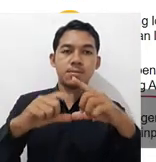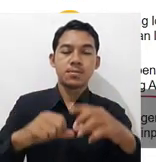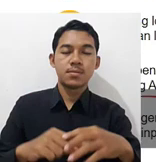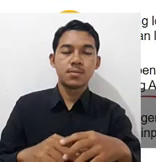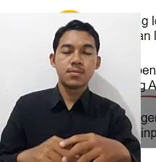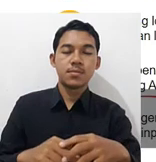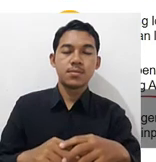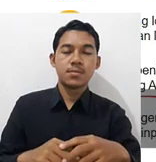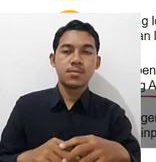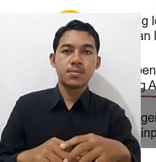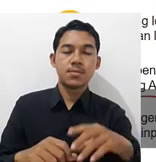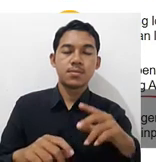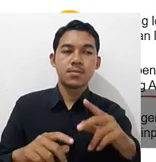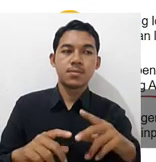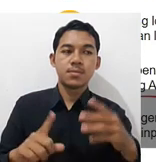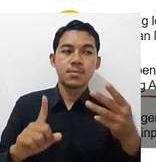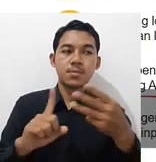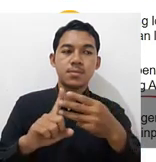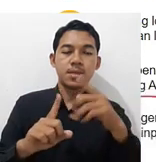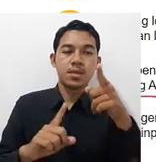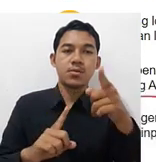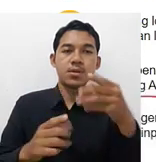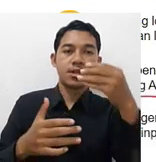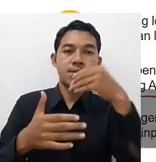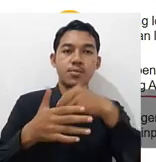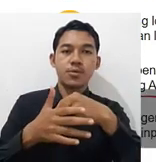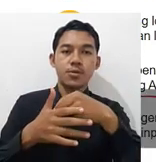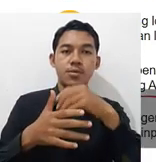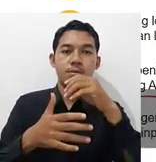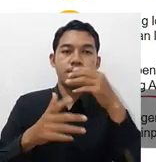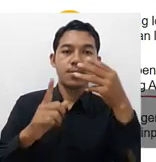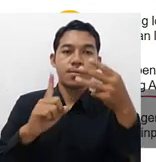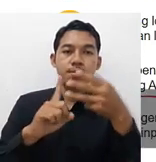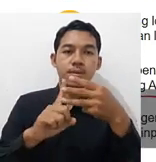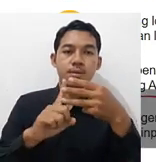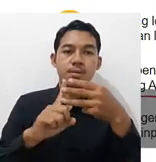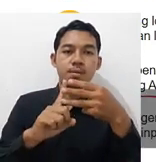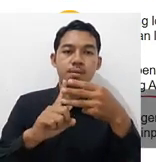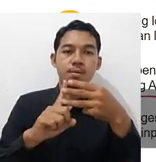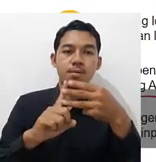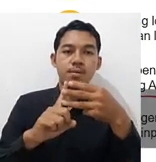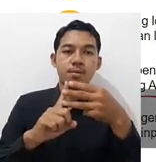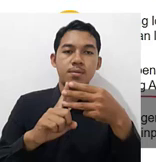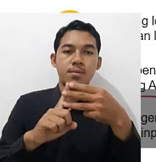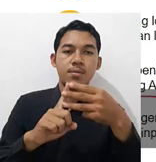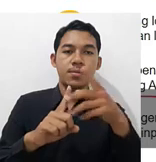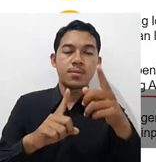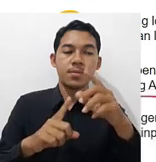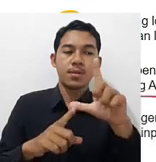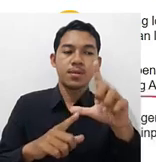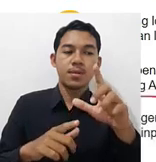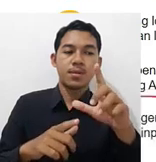Nah, sedangkan saklar B ini input B. Nah, LED ini itu output